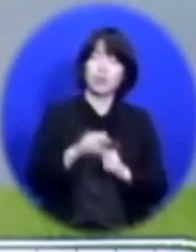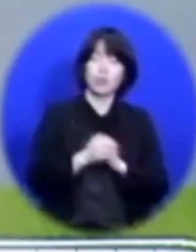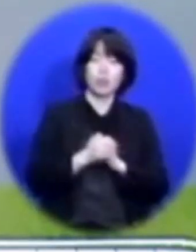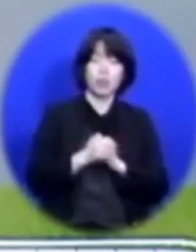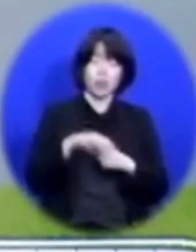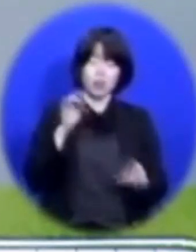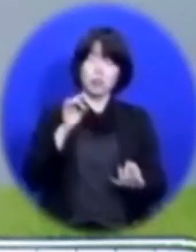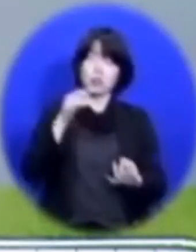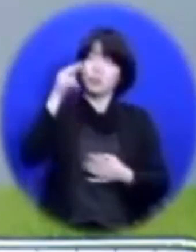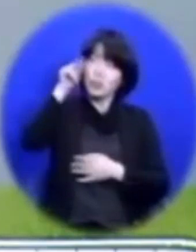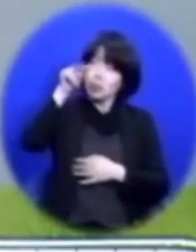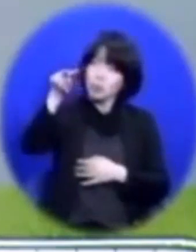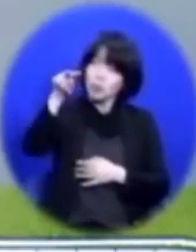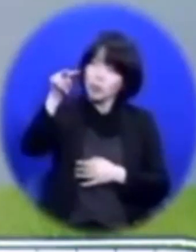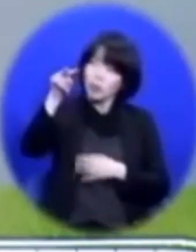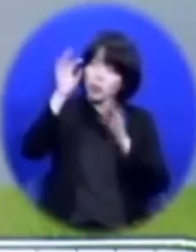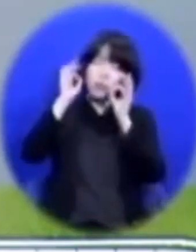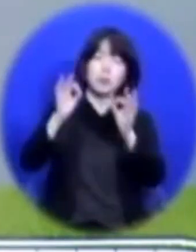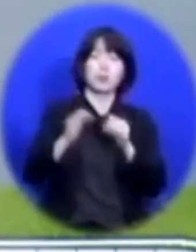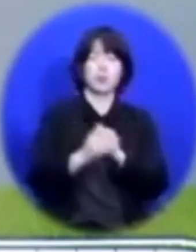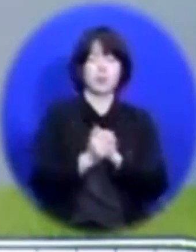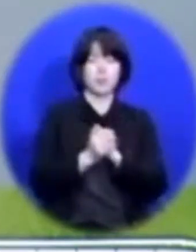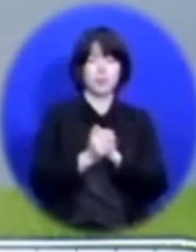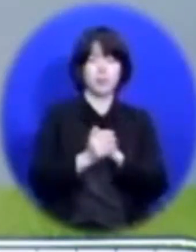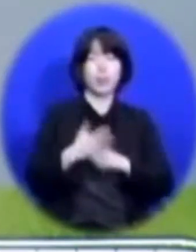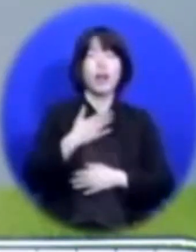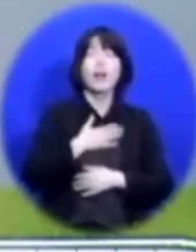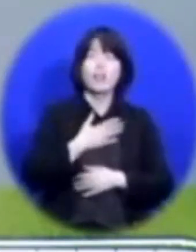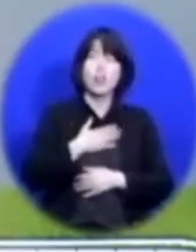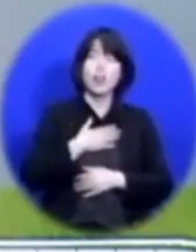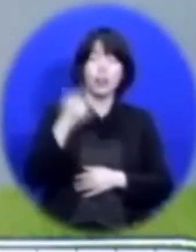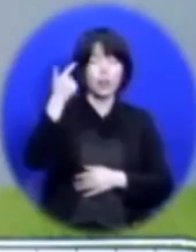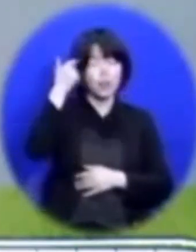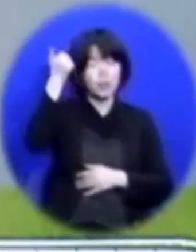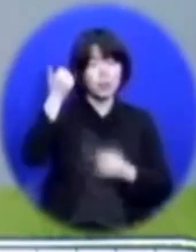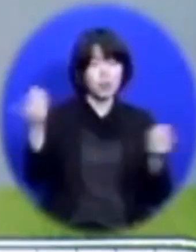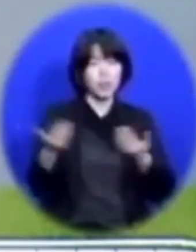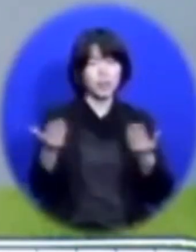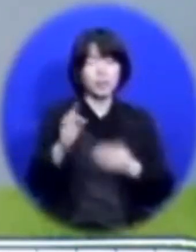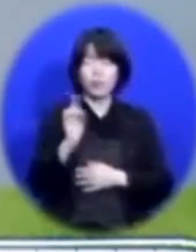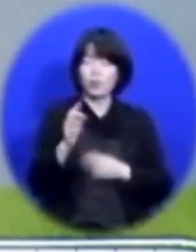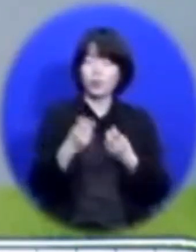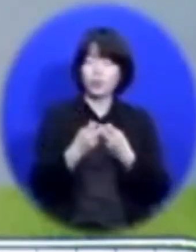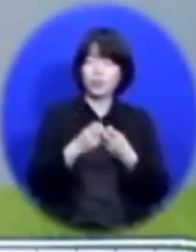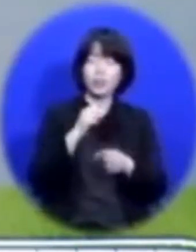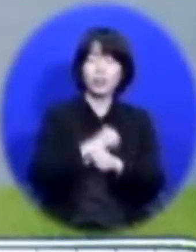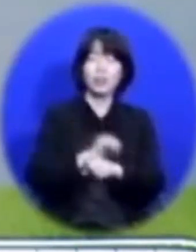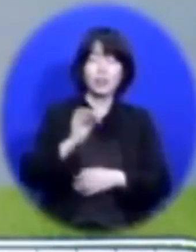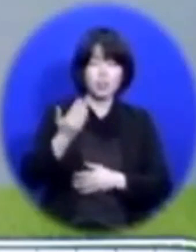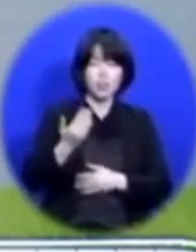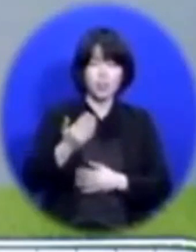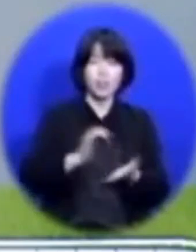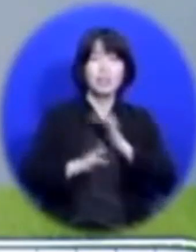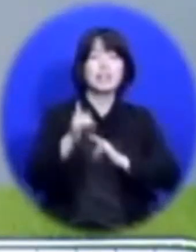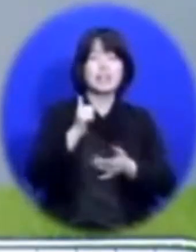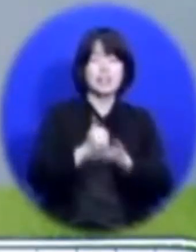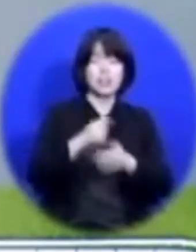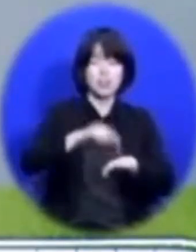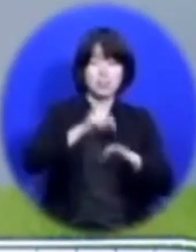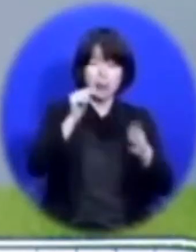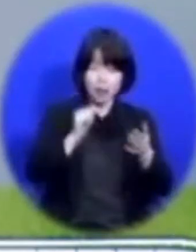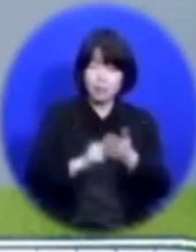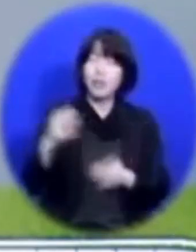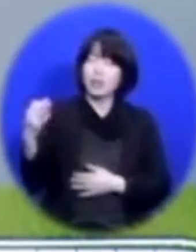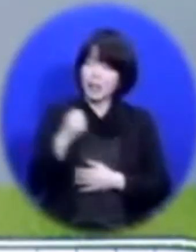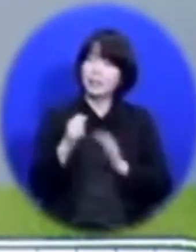감전된것처럼완전히얼어붙었다.그는 곰곰이생각했다."나는어떻게사역을해야할까 ?나는사람들이 예수님을마음